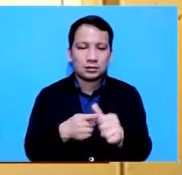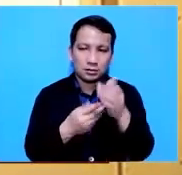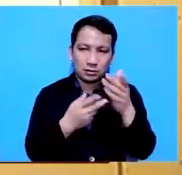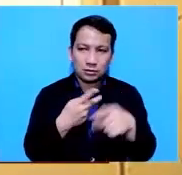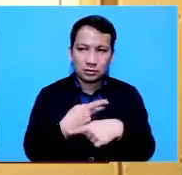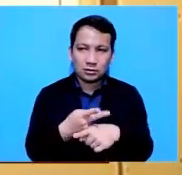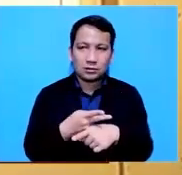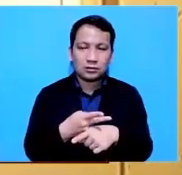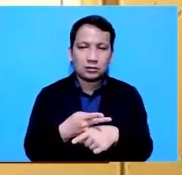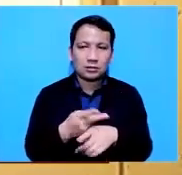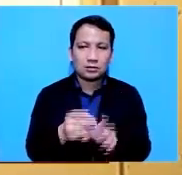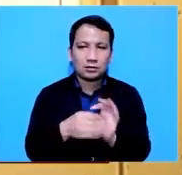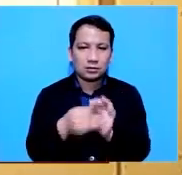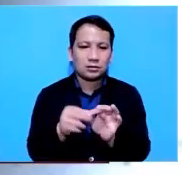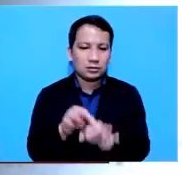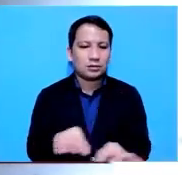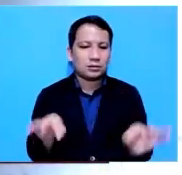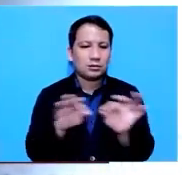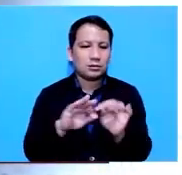probinsya,